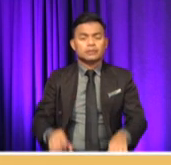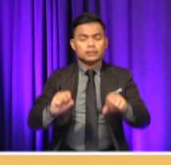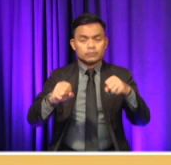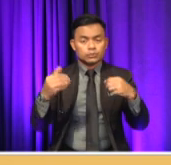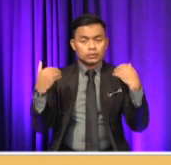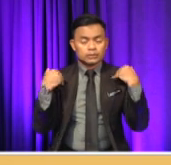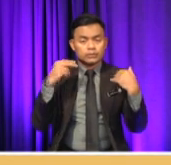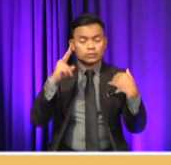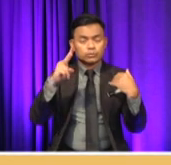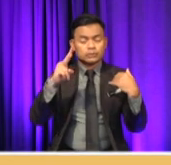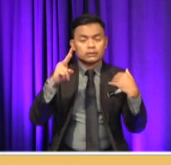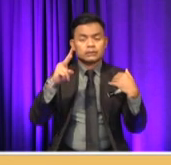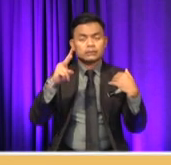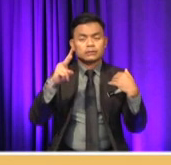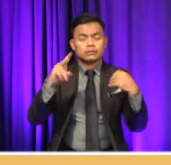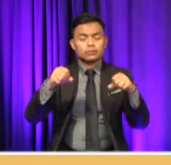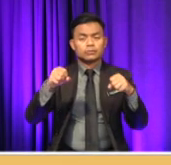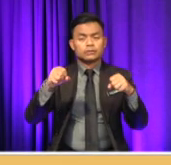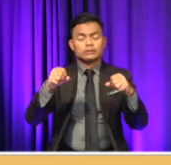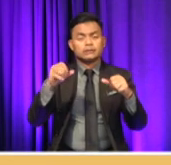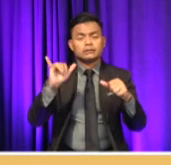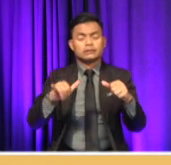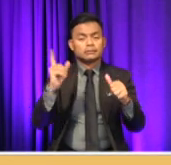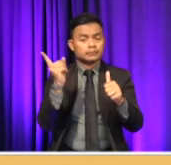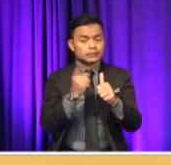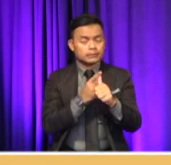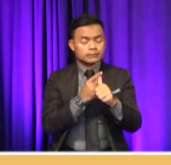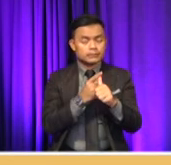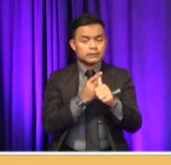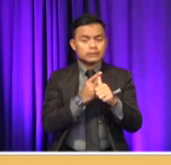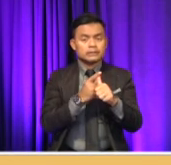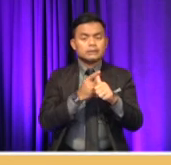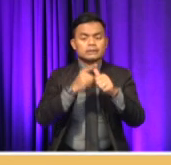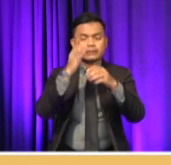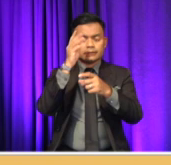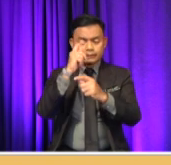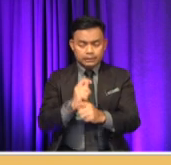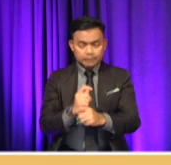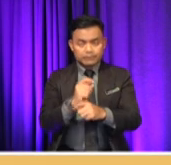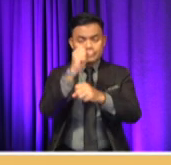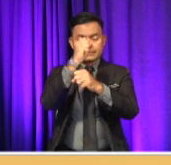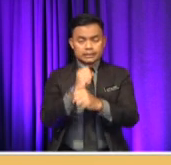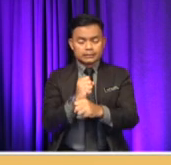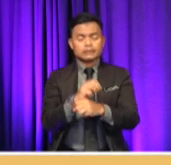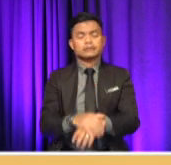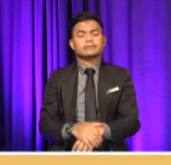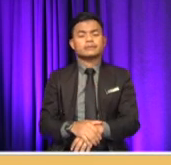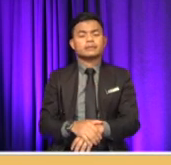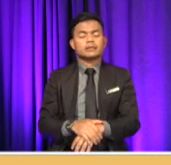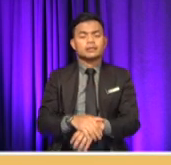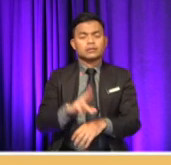komponen utama yang pertama adalah stater statemen estetik roto-rotu adalah bagian yang berputar